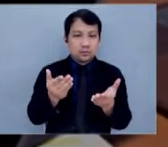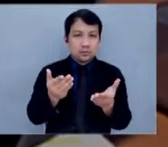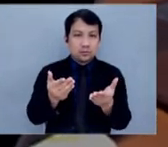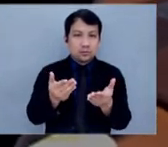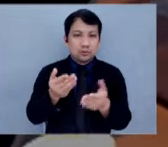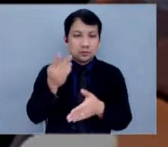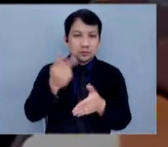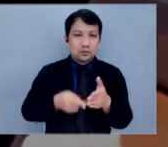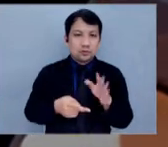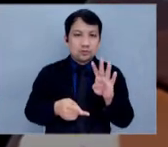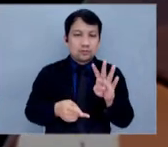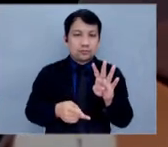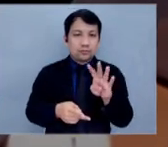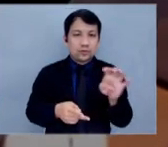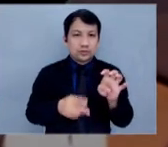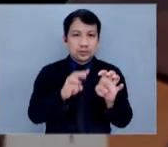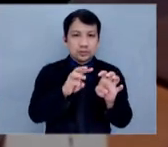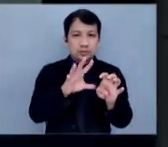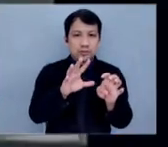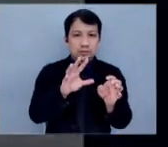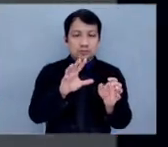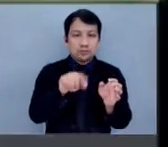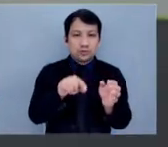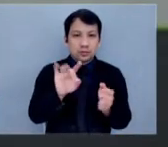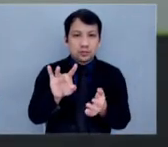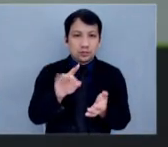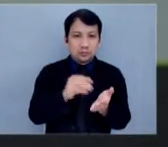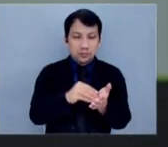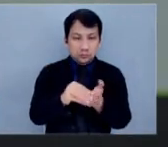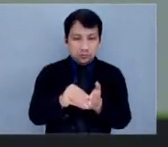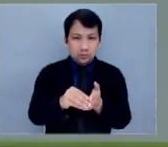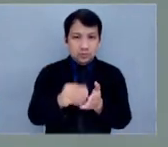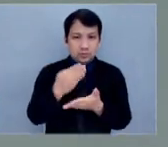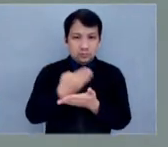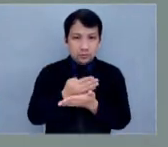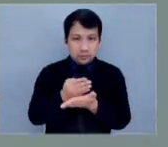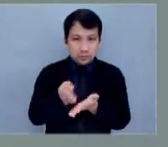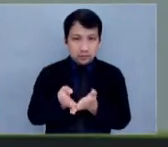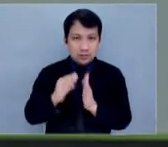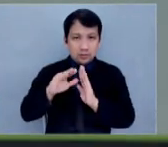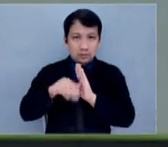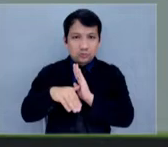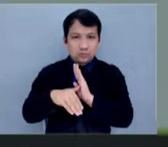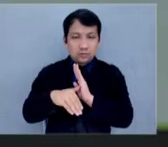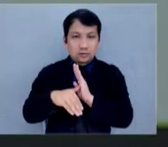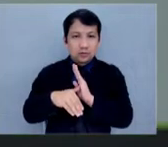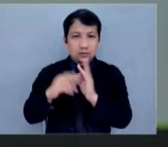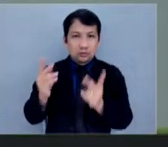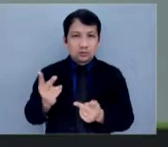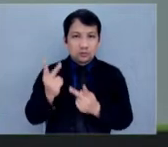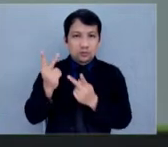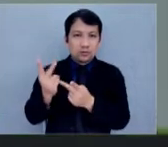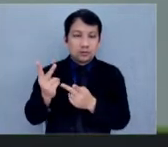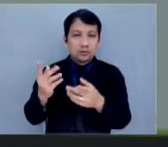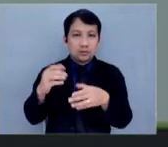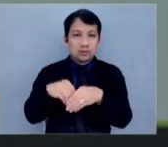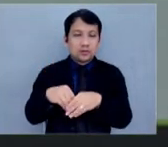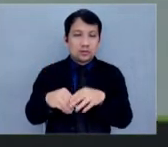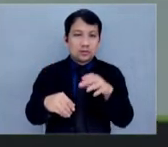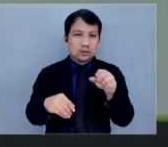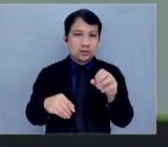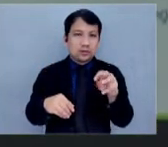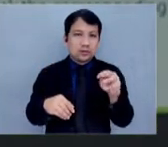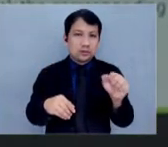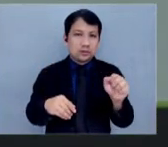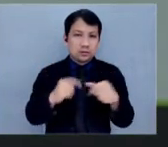Mahigit 465 million pesos kasi ang nakalaang budget ng COMELEC. Pero ang proposal ng joint venture ng SMS Global at